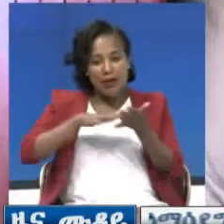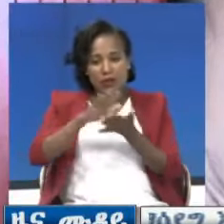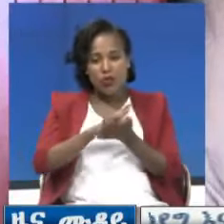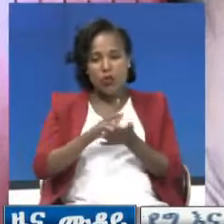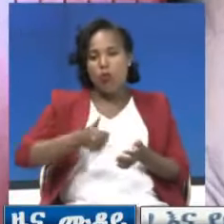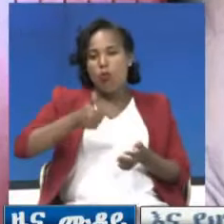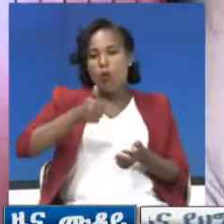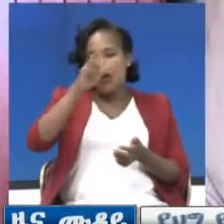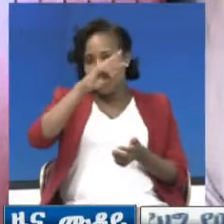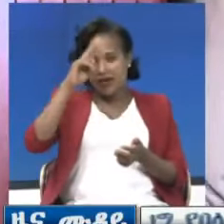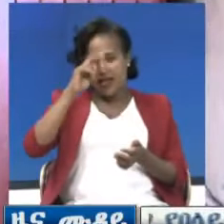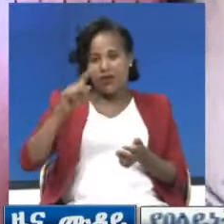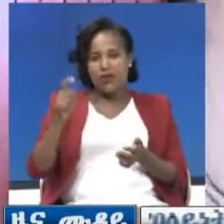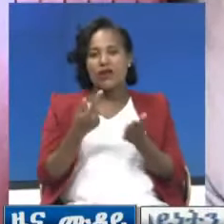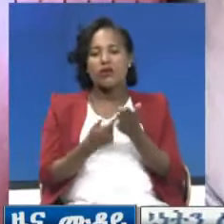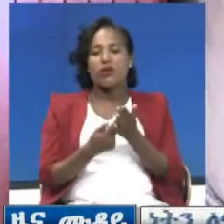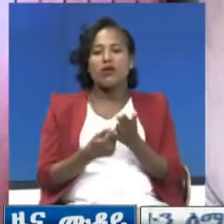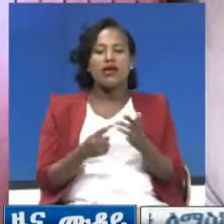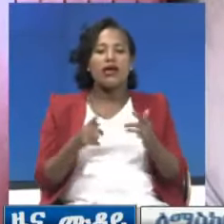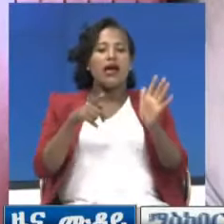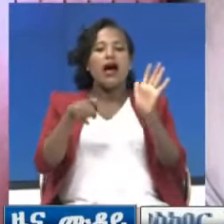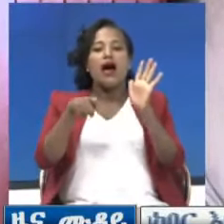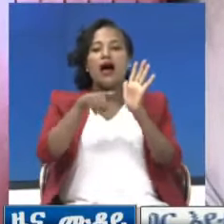ምክንያት የሆነ። ይሄ ነው አሉታዊ